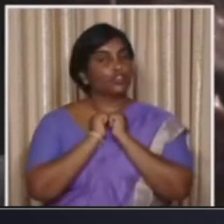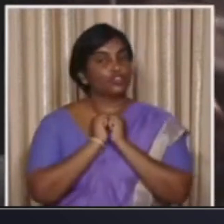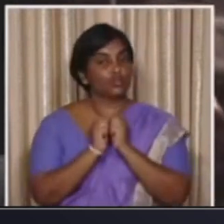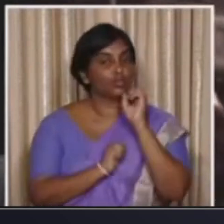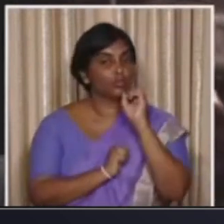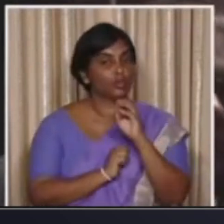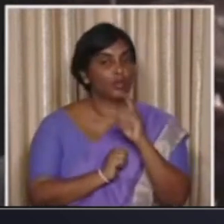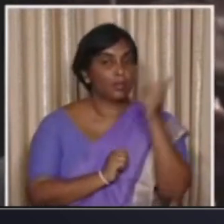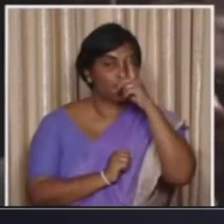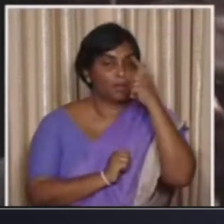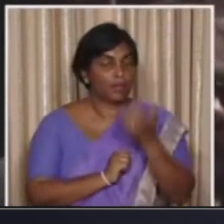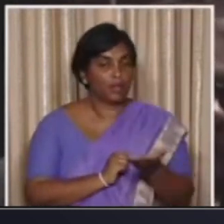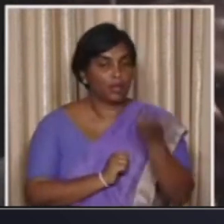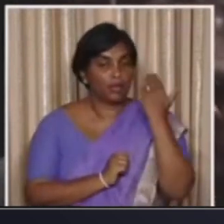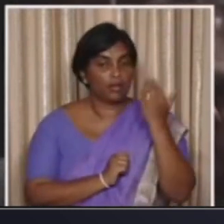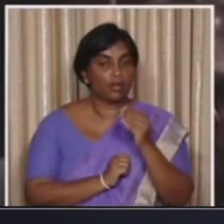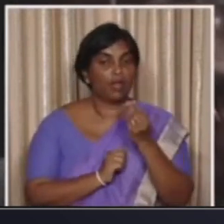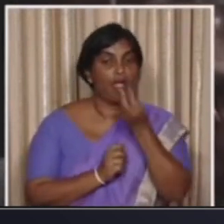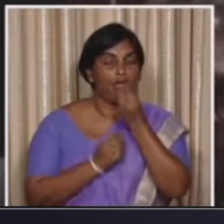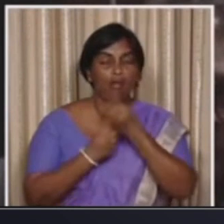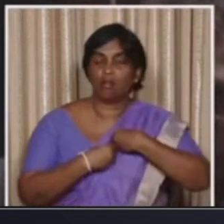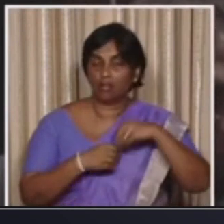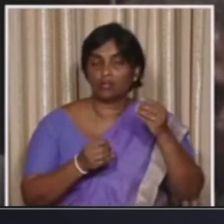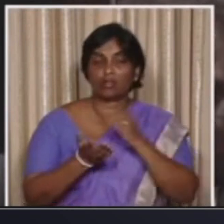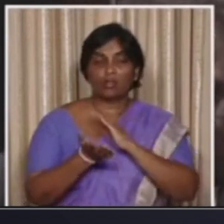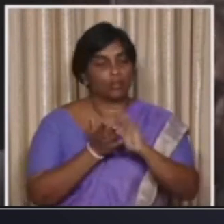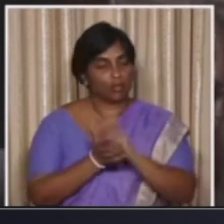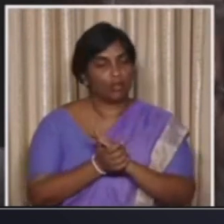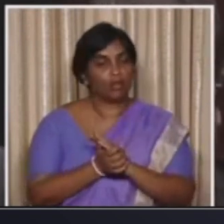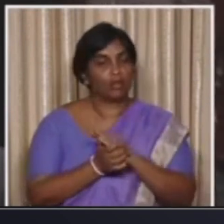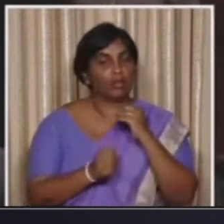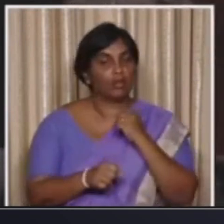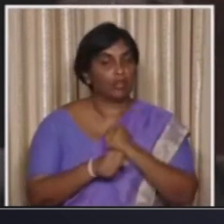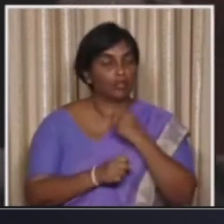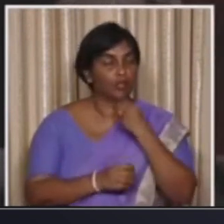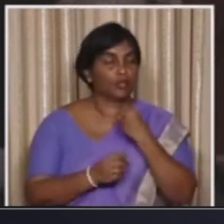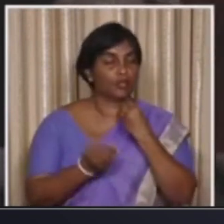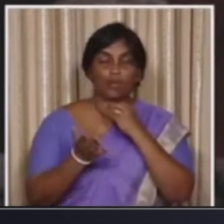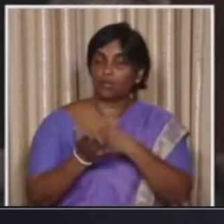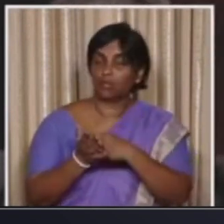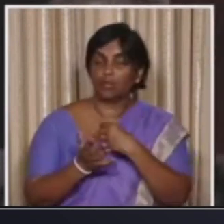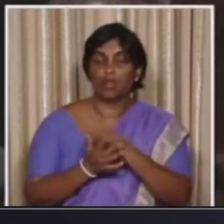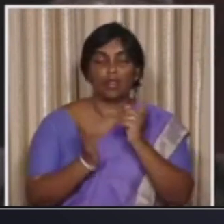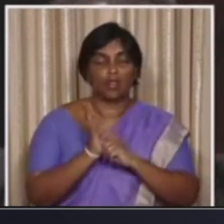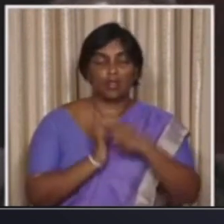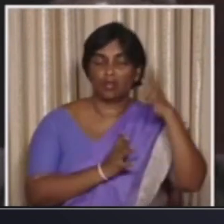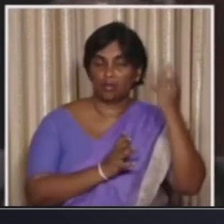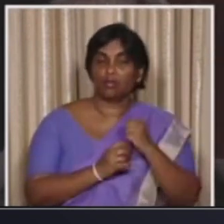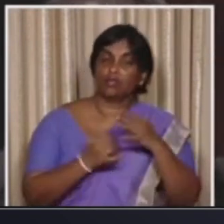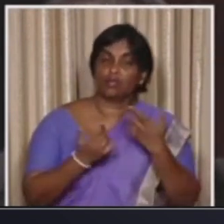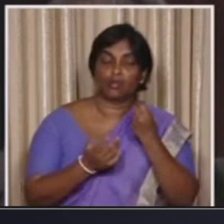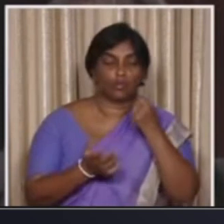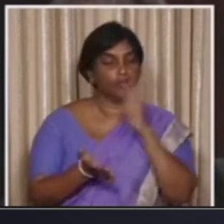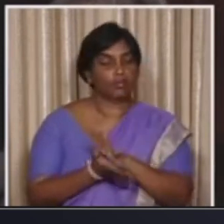දුන්නේ පඩි වැඩි කළේ නිකන් හාල් දුන්නේ සහන දුන්නේ රාජ්‍ය ව්‍යවසාය නඩත්තු කළේ එක්ක ණය වෙලා නැතිනම් සල්ලි